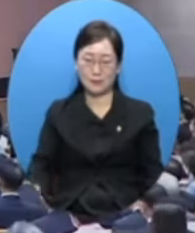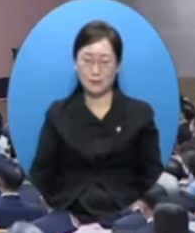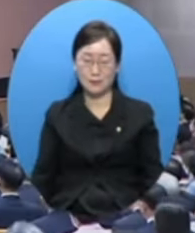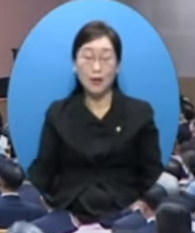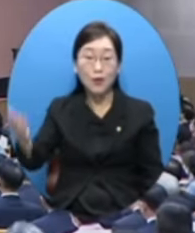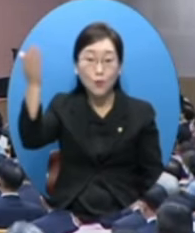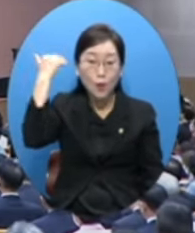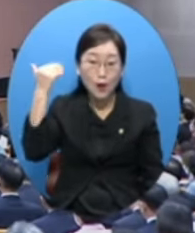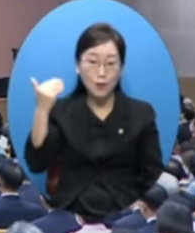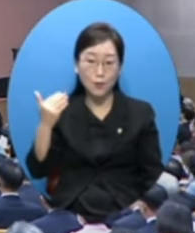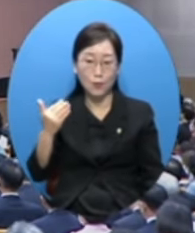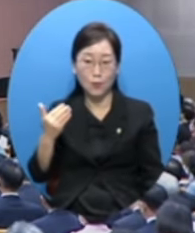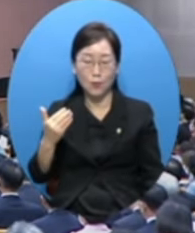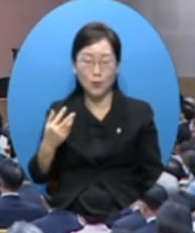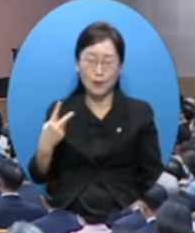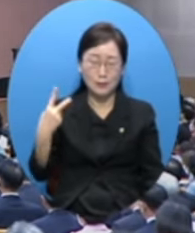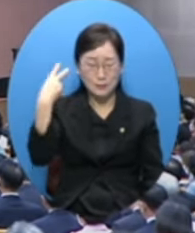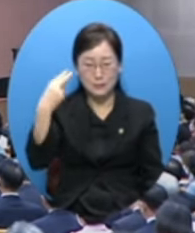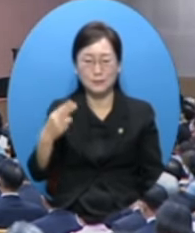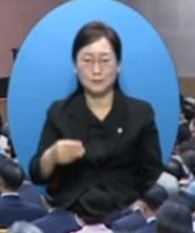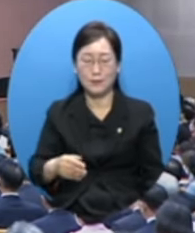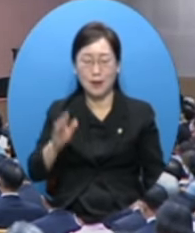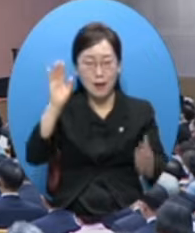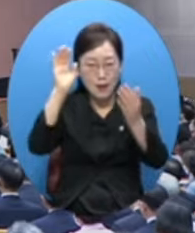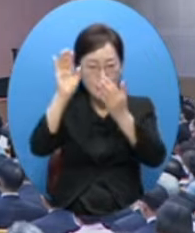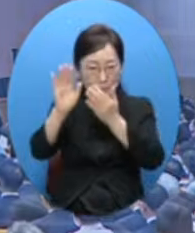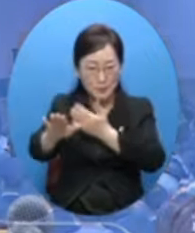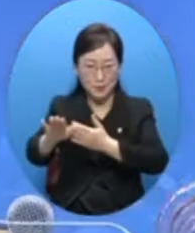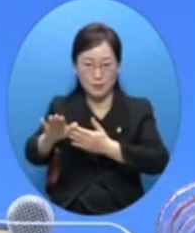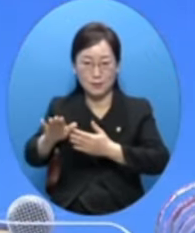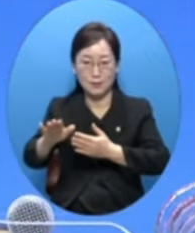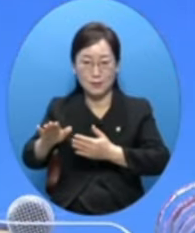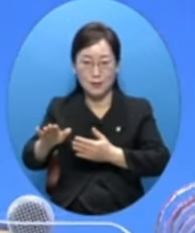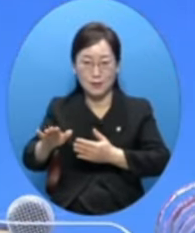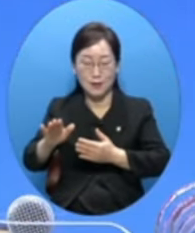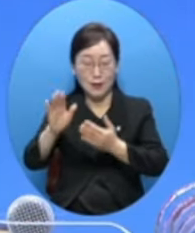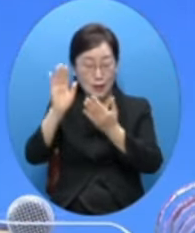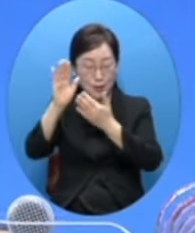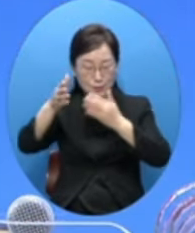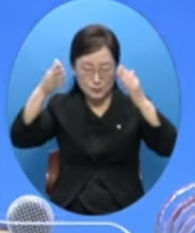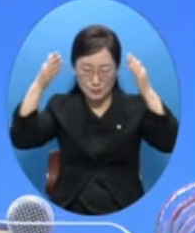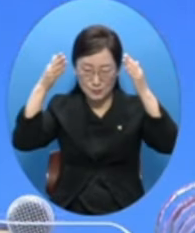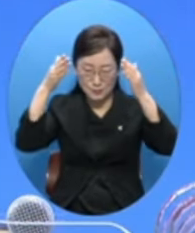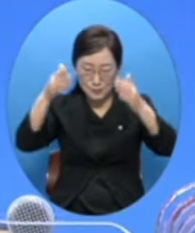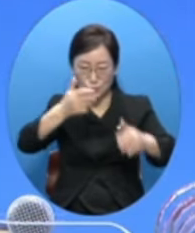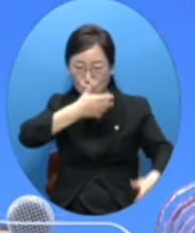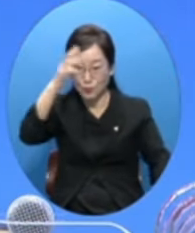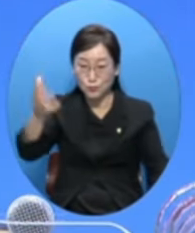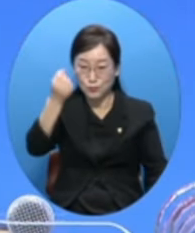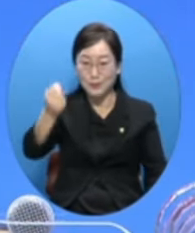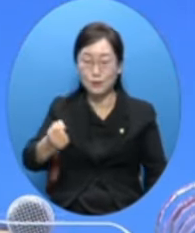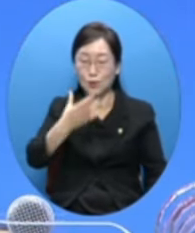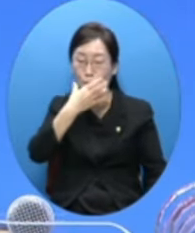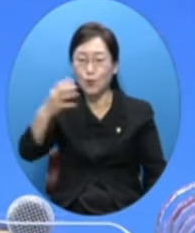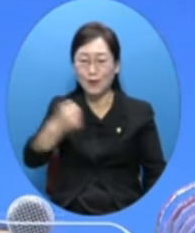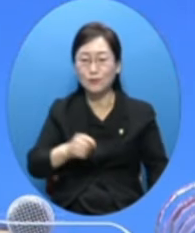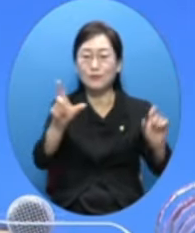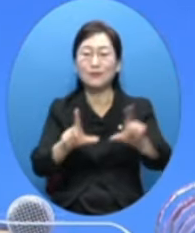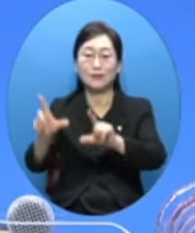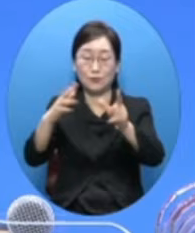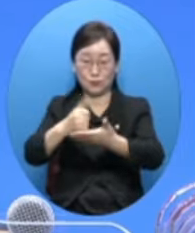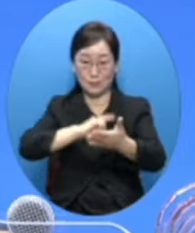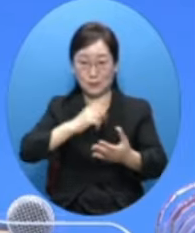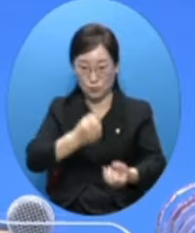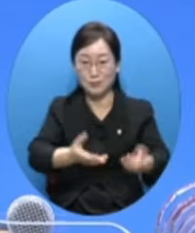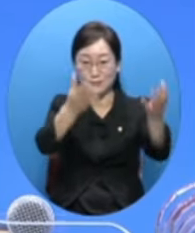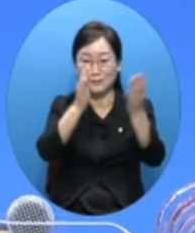과거에 매여서 불행한 인생을 살지 말고 미래를 바라보며 미래를 향하여 걸어가 꿈을 꾸며 복된 인생을 살아가는 여러분 되기를